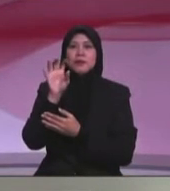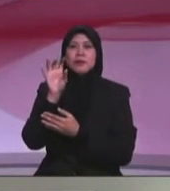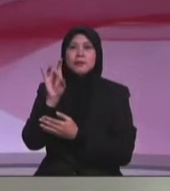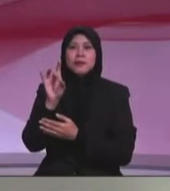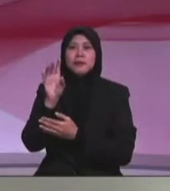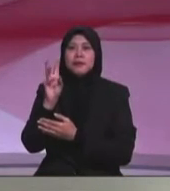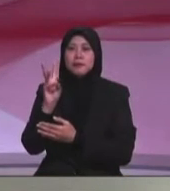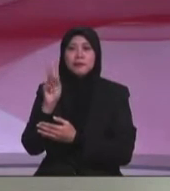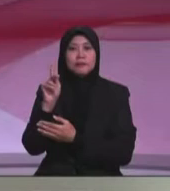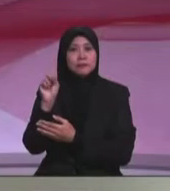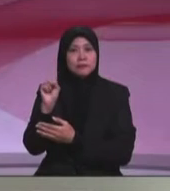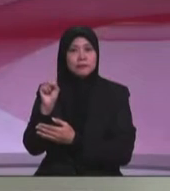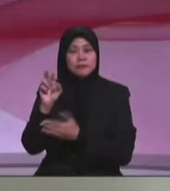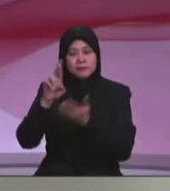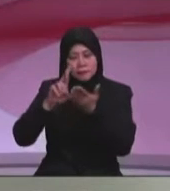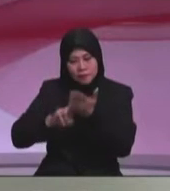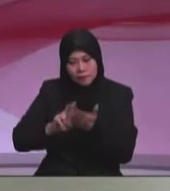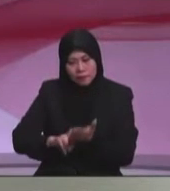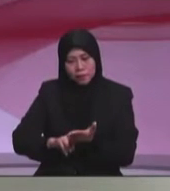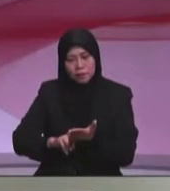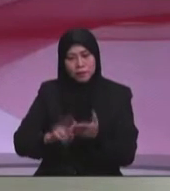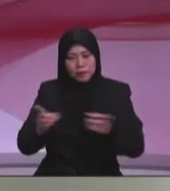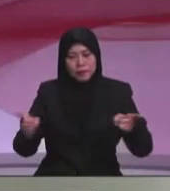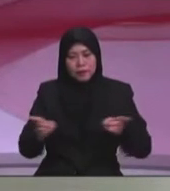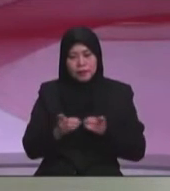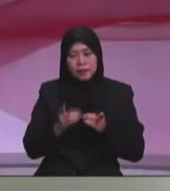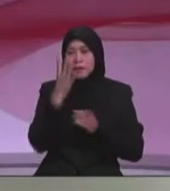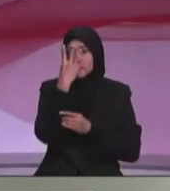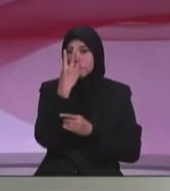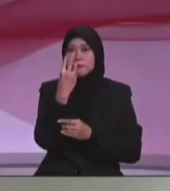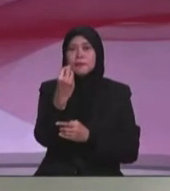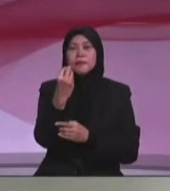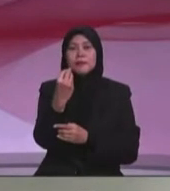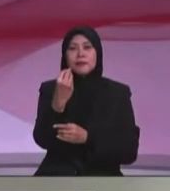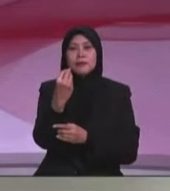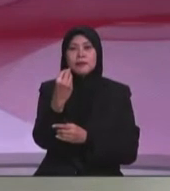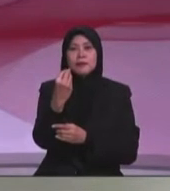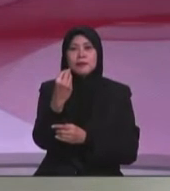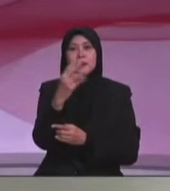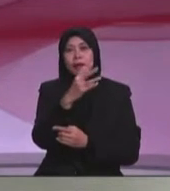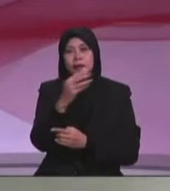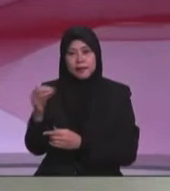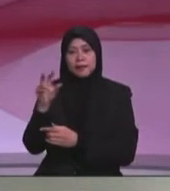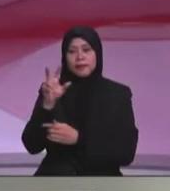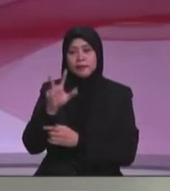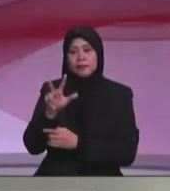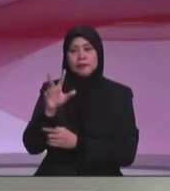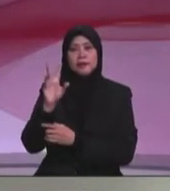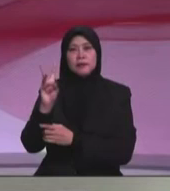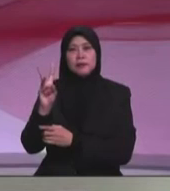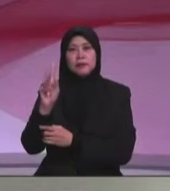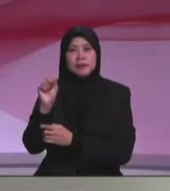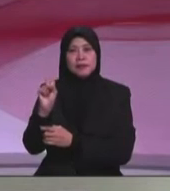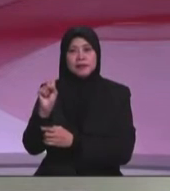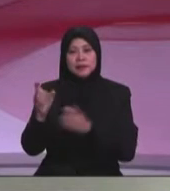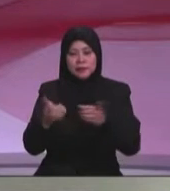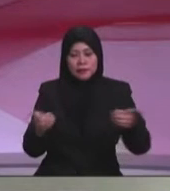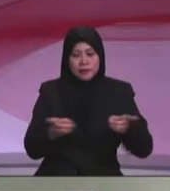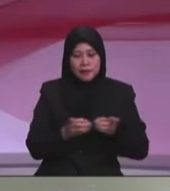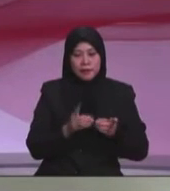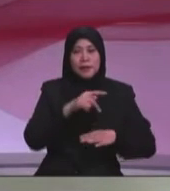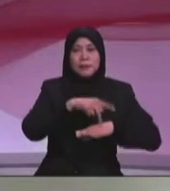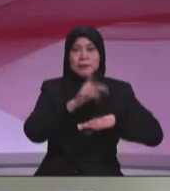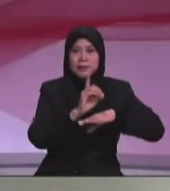1,486 kes direkodkan di daerah Seremban dan 36 kes di daerah